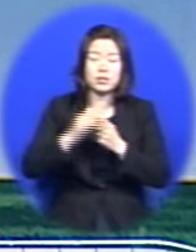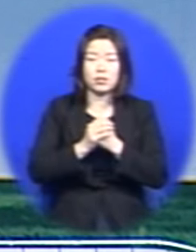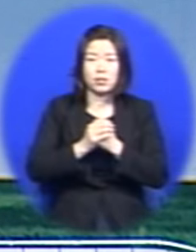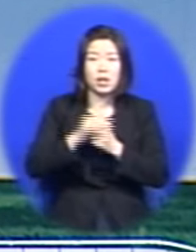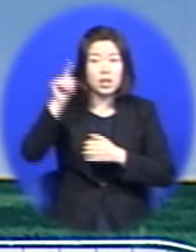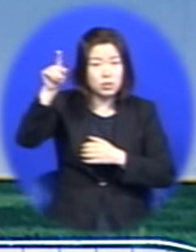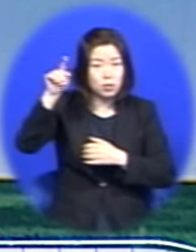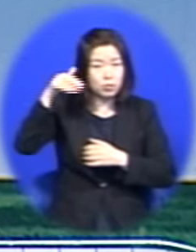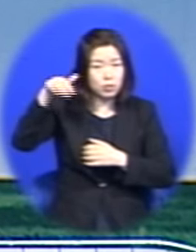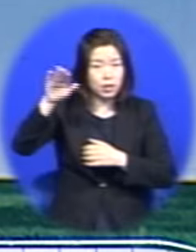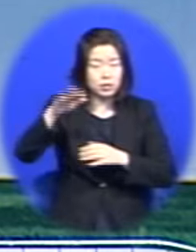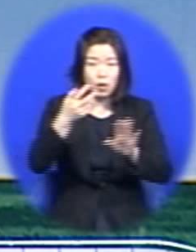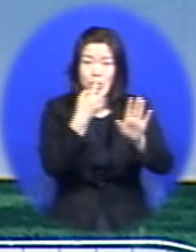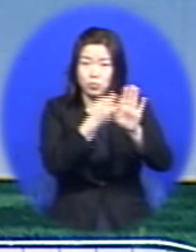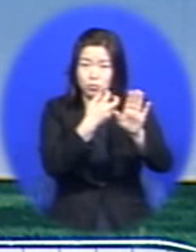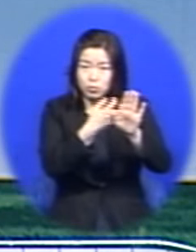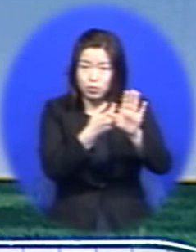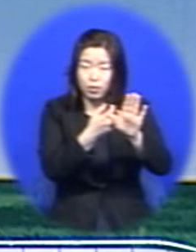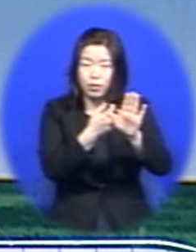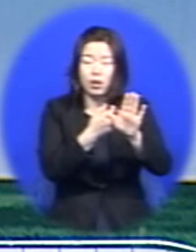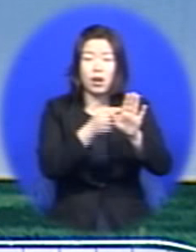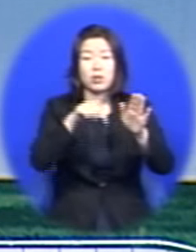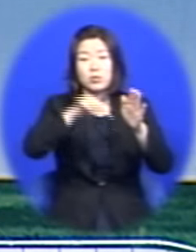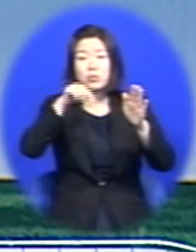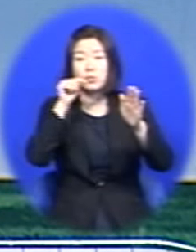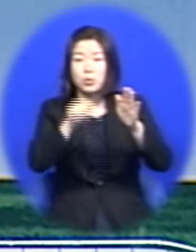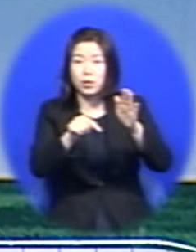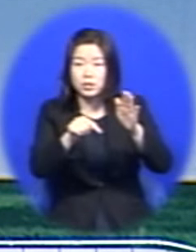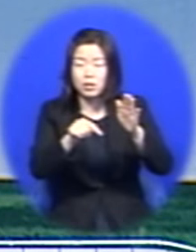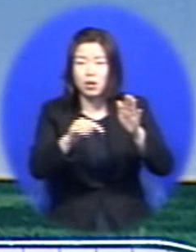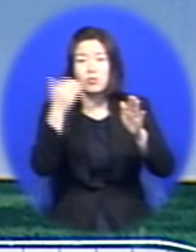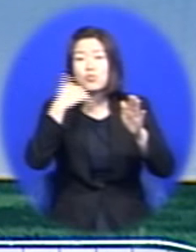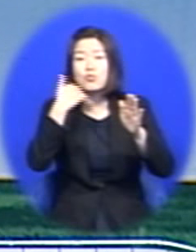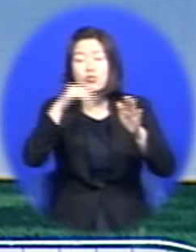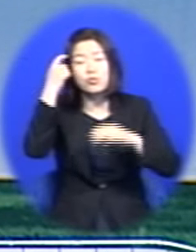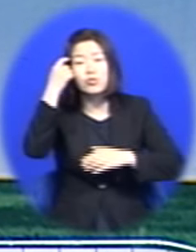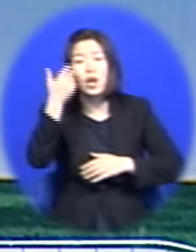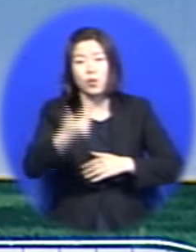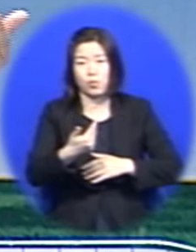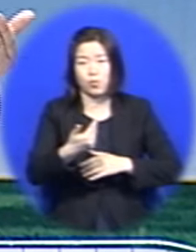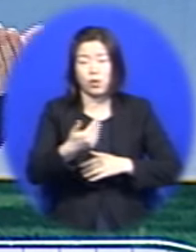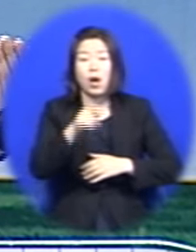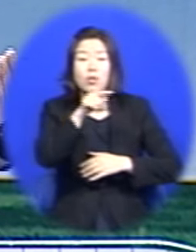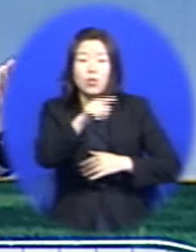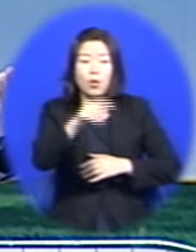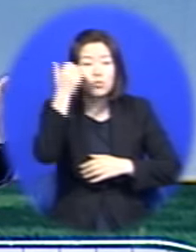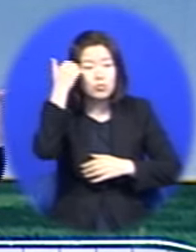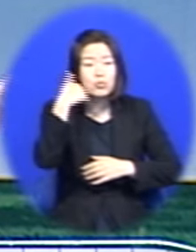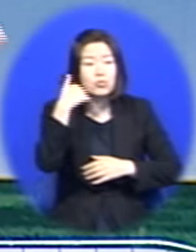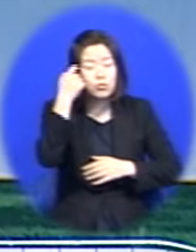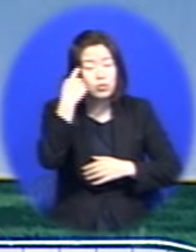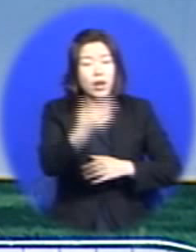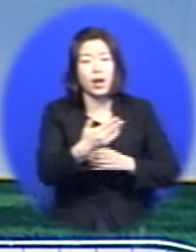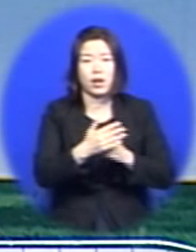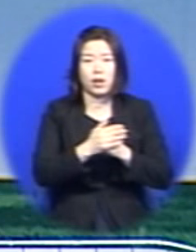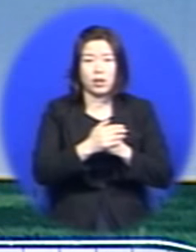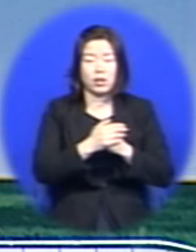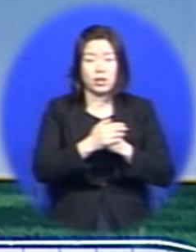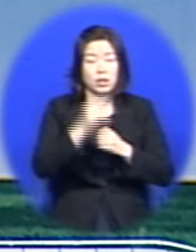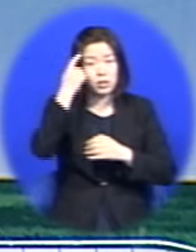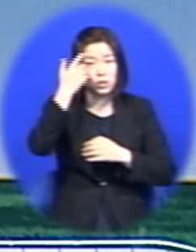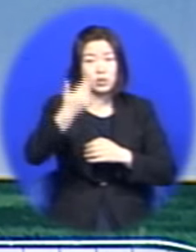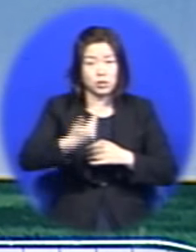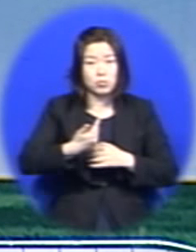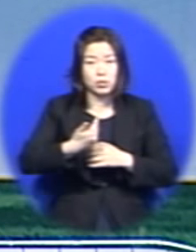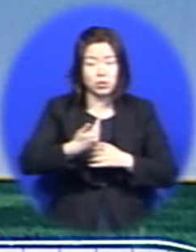가서 천국의 문을 두들겼어요. 그랬더니 안에서 누구냐고, 넌 누구냐, 그런